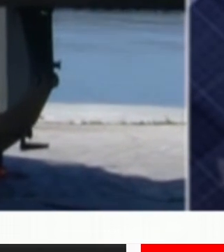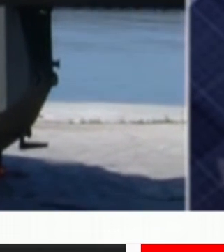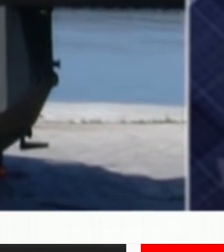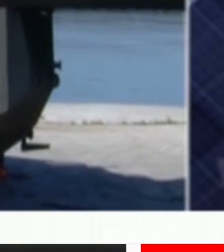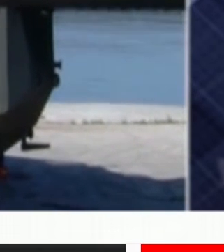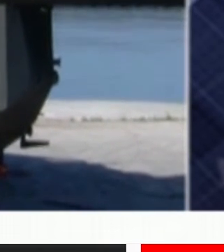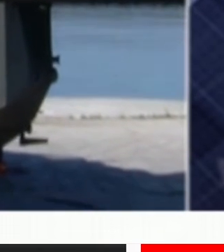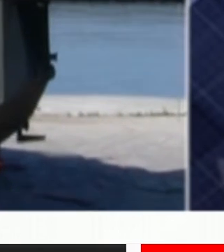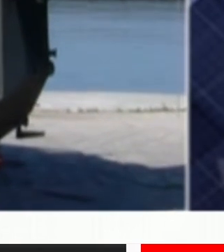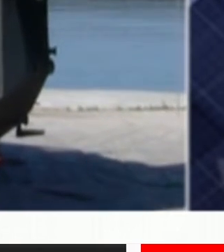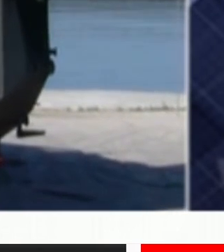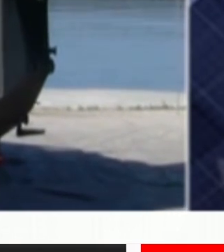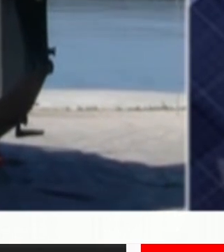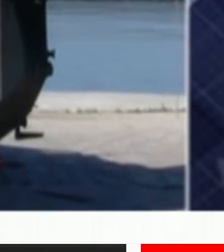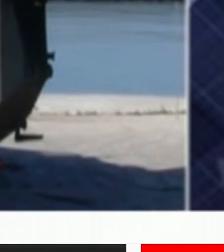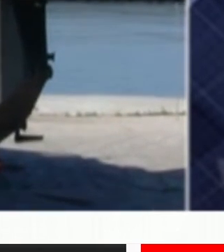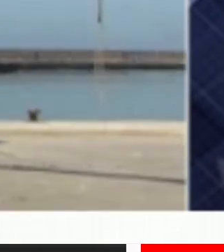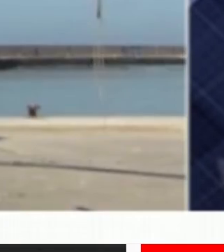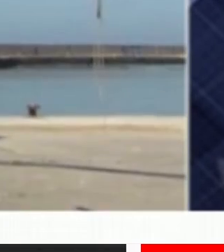οποία φαίνεται ότι θα έχει πενταετή διάρκεια.